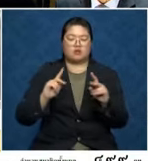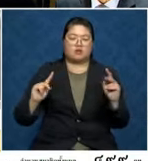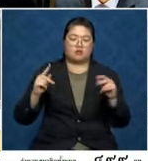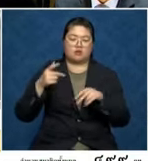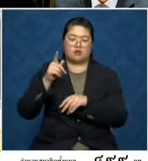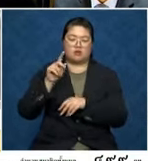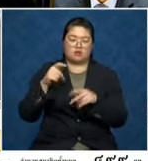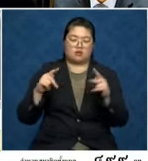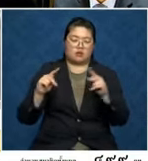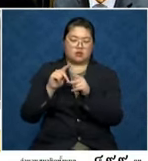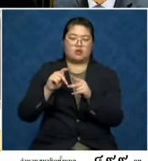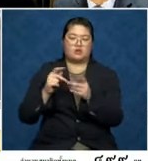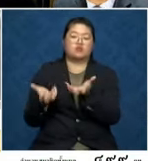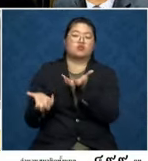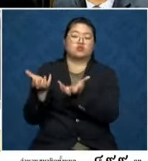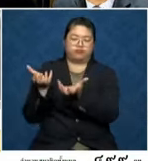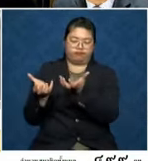วงยุติธรรมเ